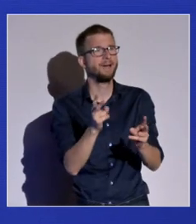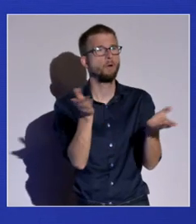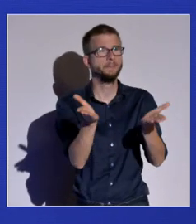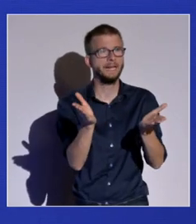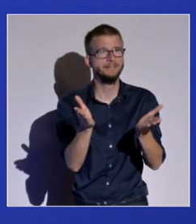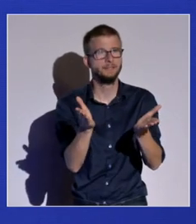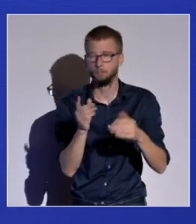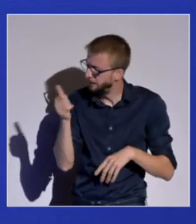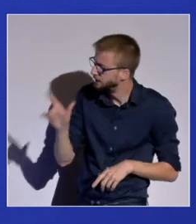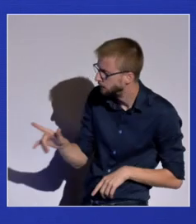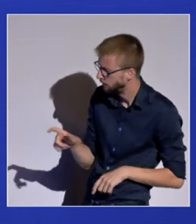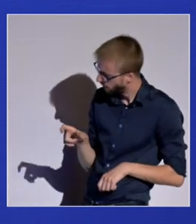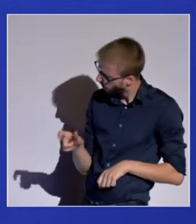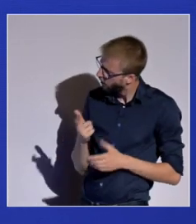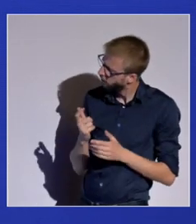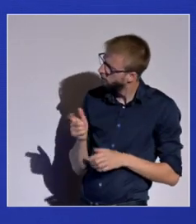bleue. Tu